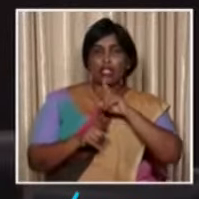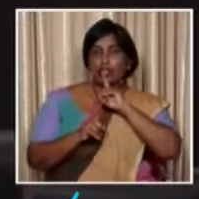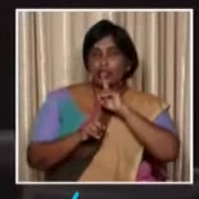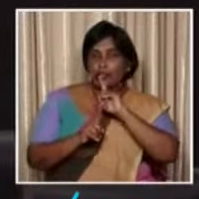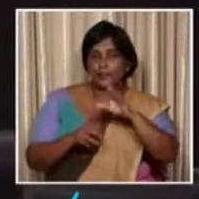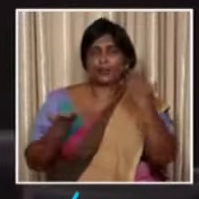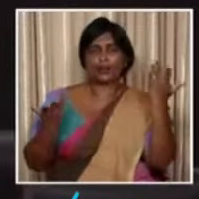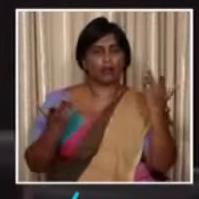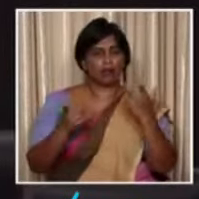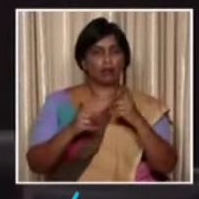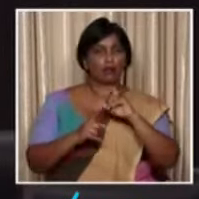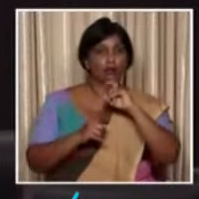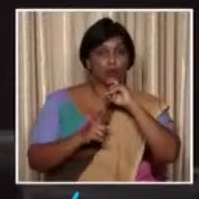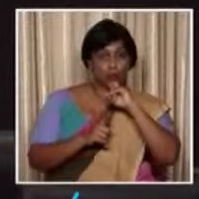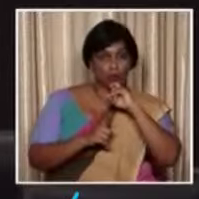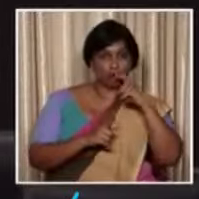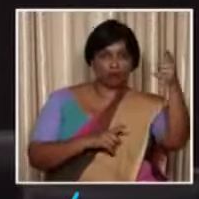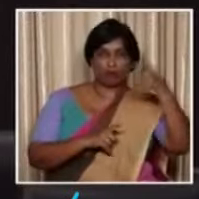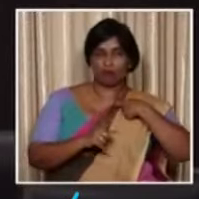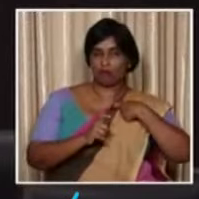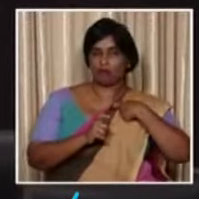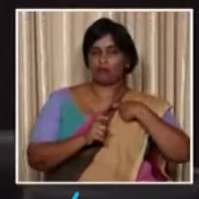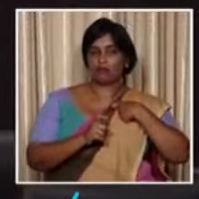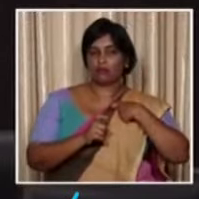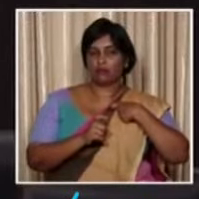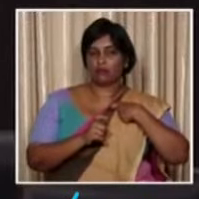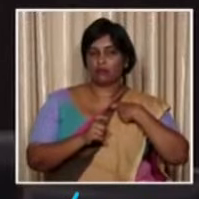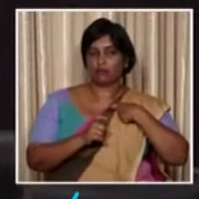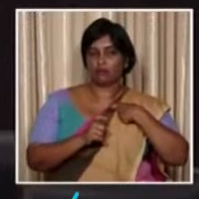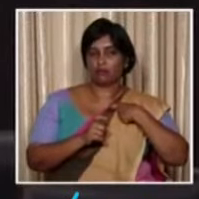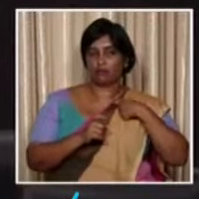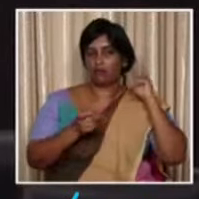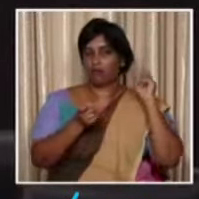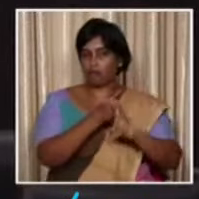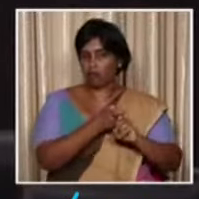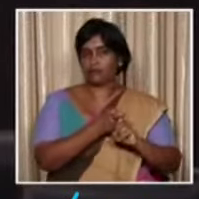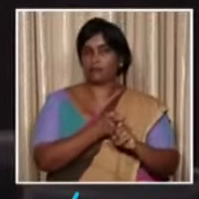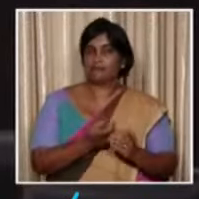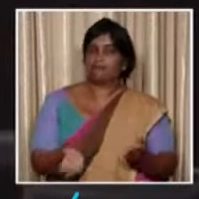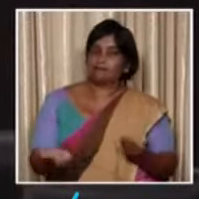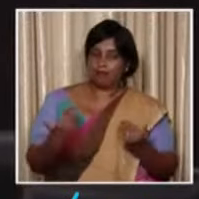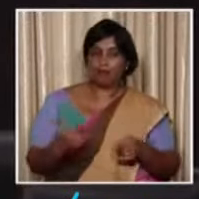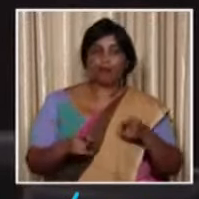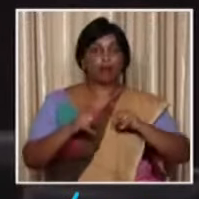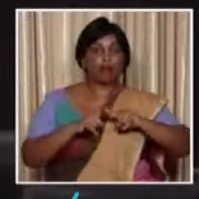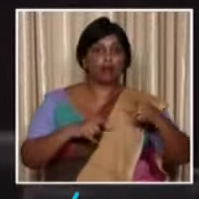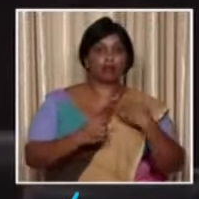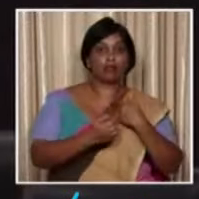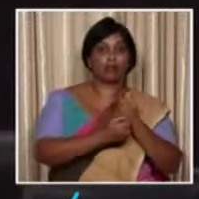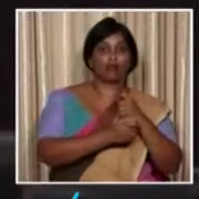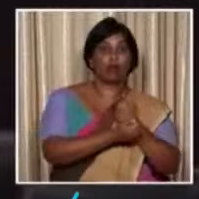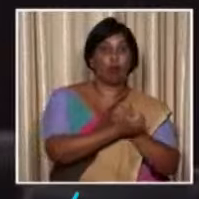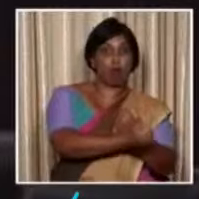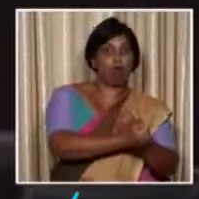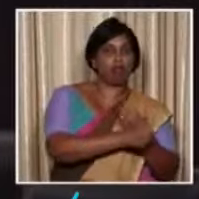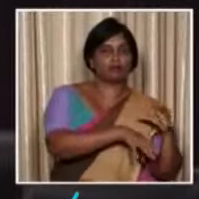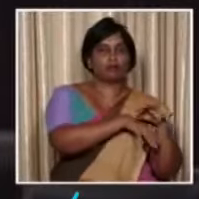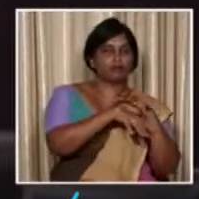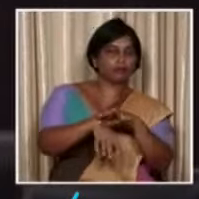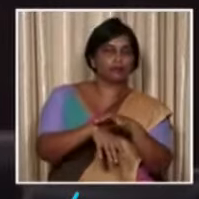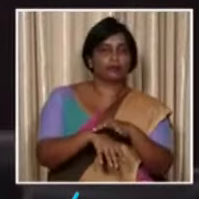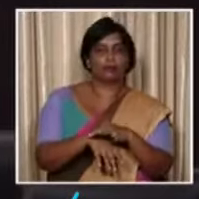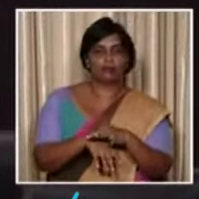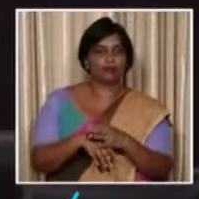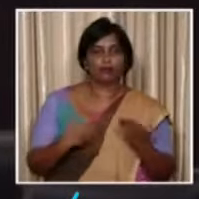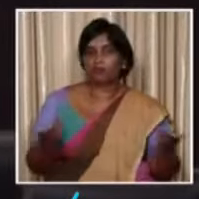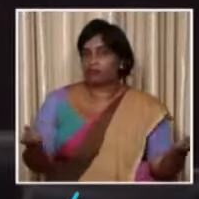දෙයකින් අධිකරණය මාත් එක්ක තරහක් ඇති කරන්න හදලා මේ පැත්තෙන් මාව ෆ්‍රේම් කරන්න උත්සාහ